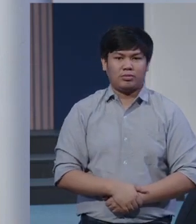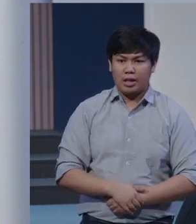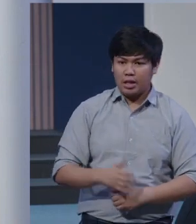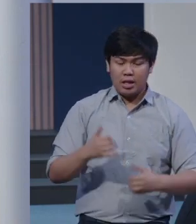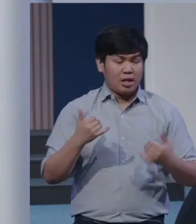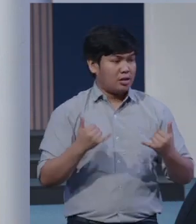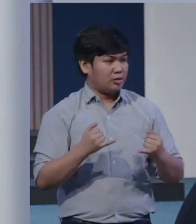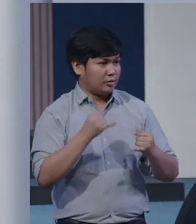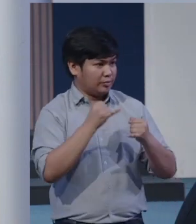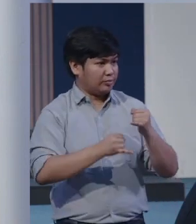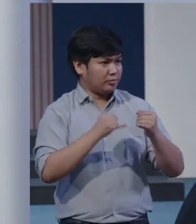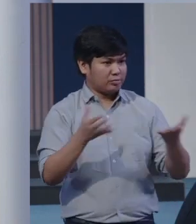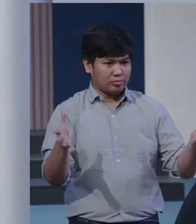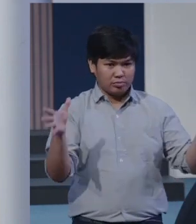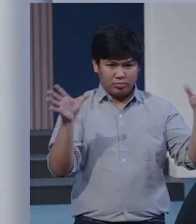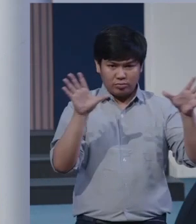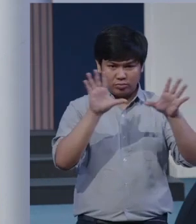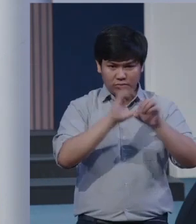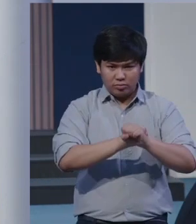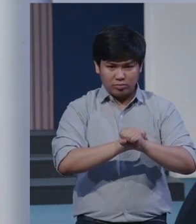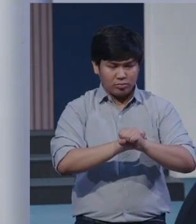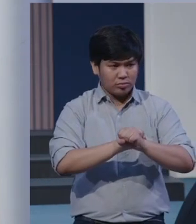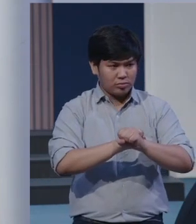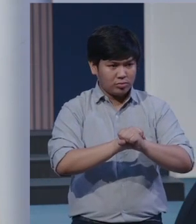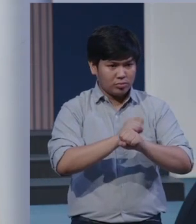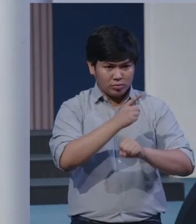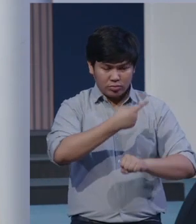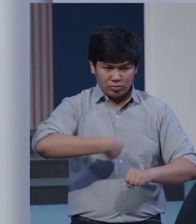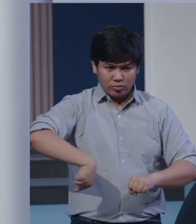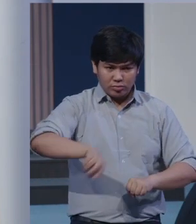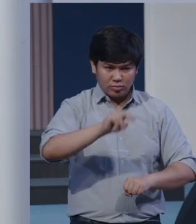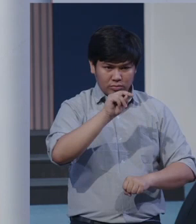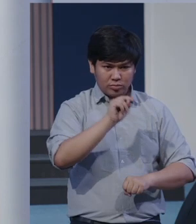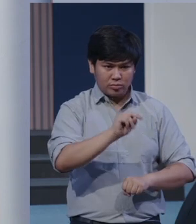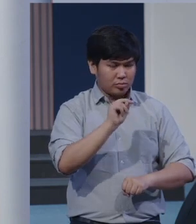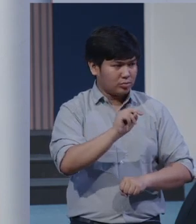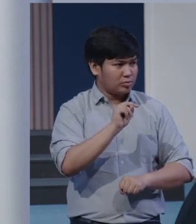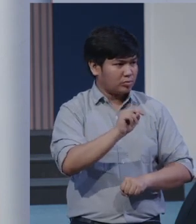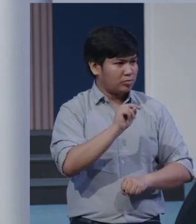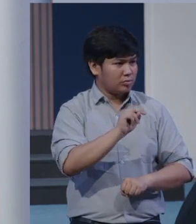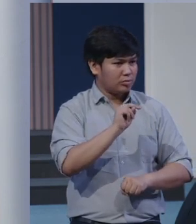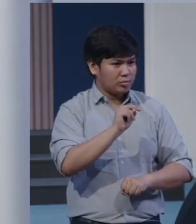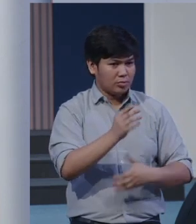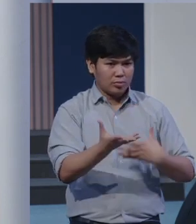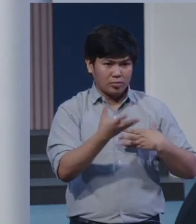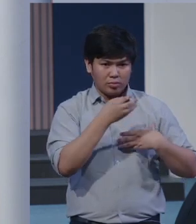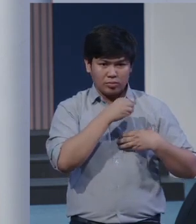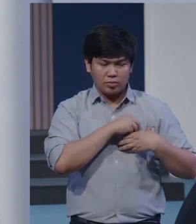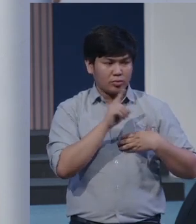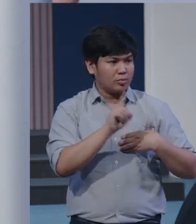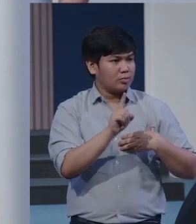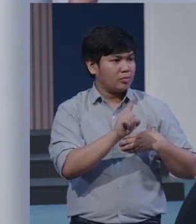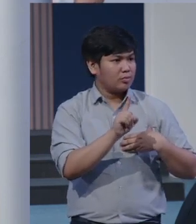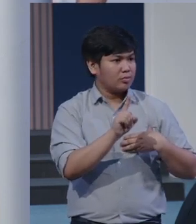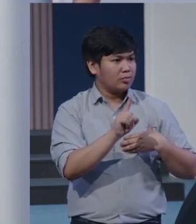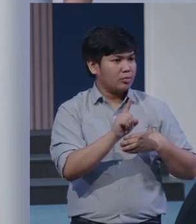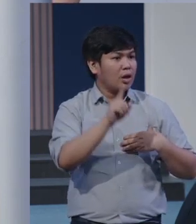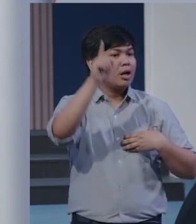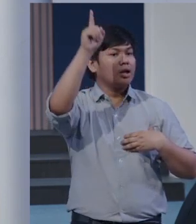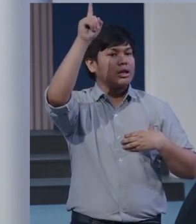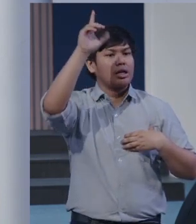huli mga kapatid kailangan umiral sa atin ang ano ang